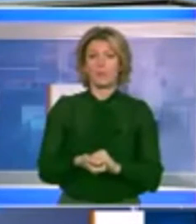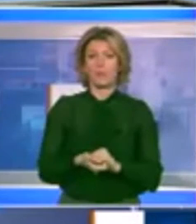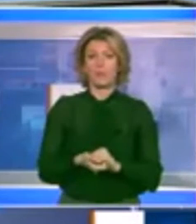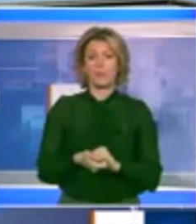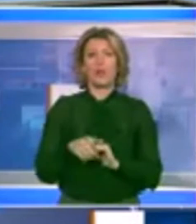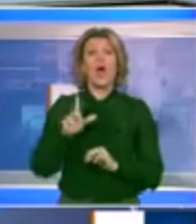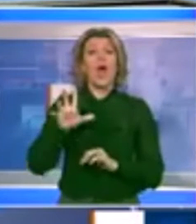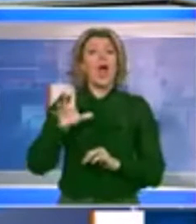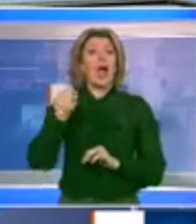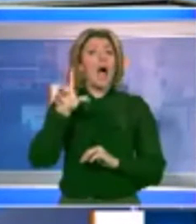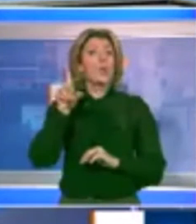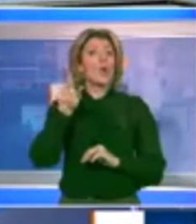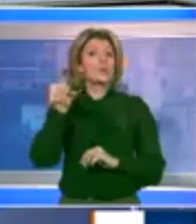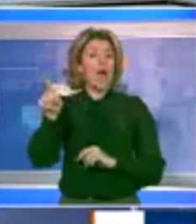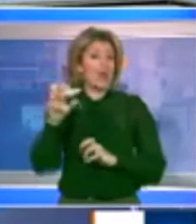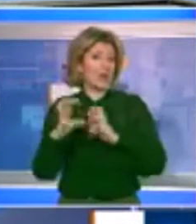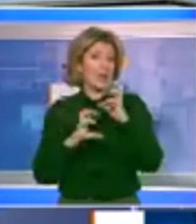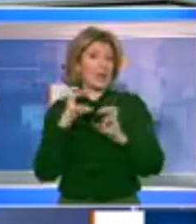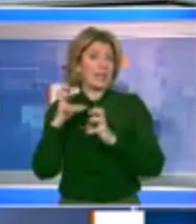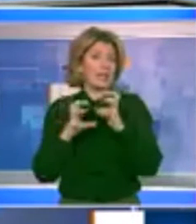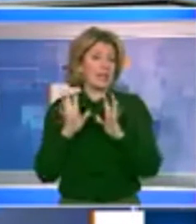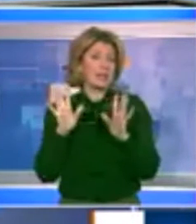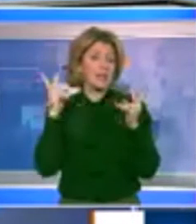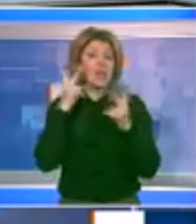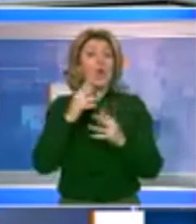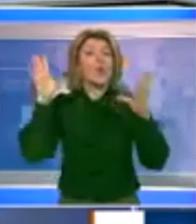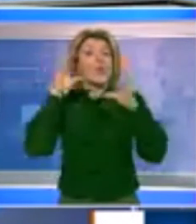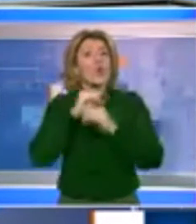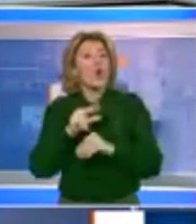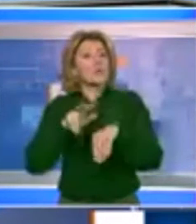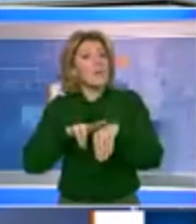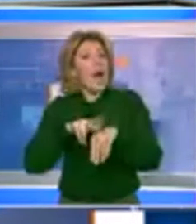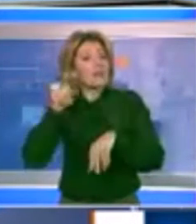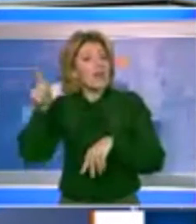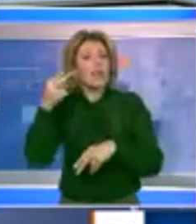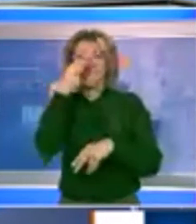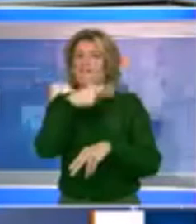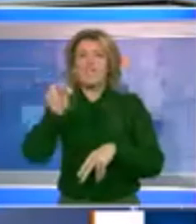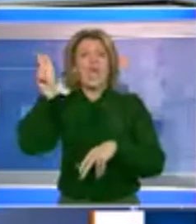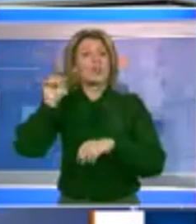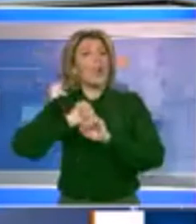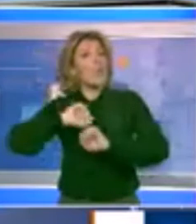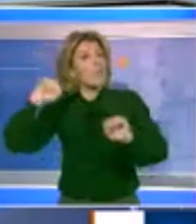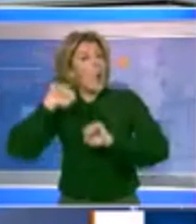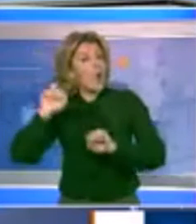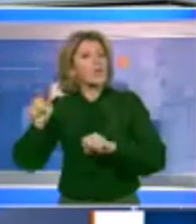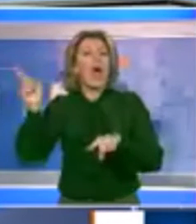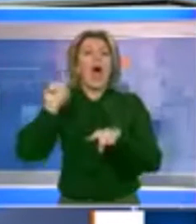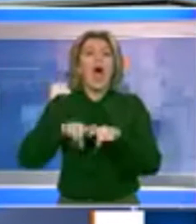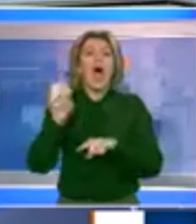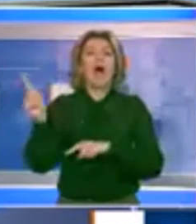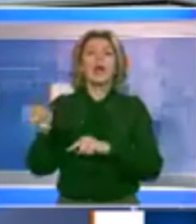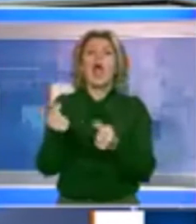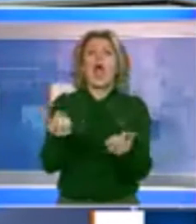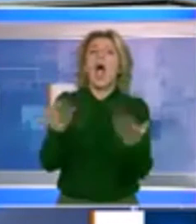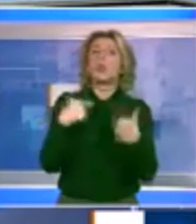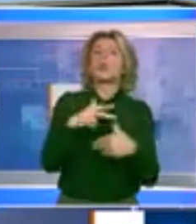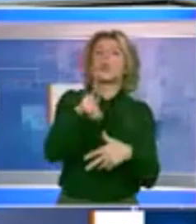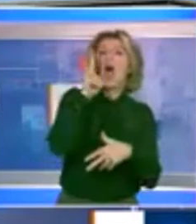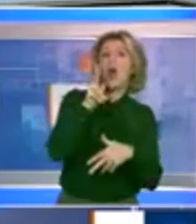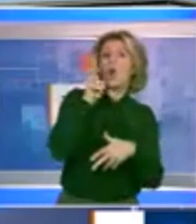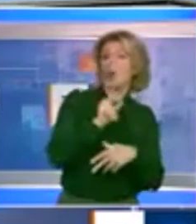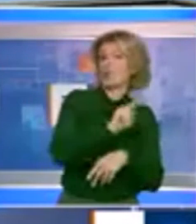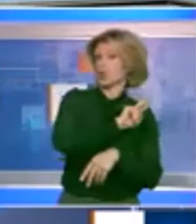capodanno sotto tono a matera nella notte di san silvestro saranno vietati i botti e non sarà consentito acquistare alcolici